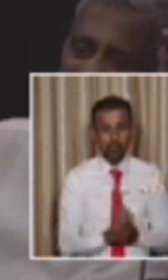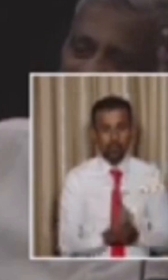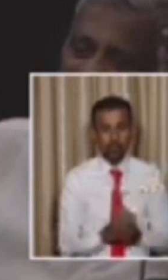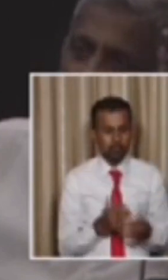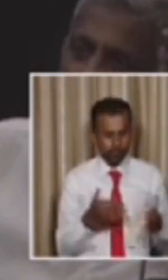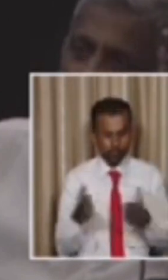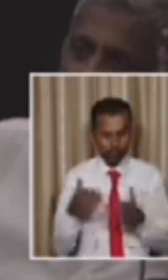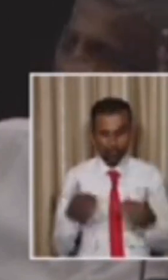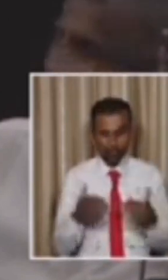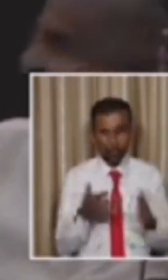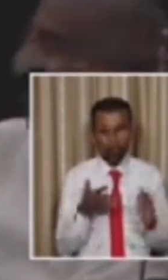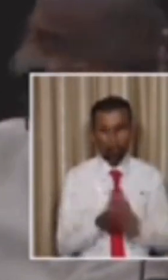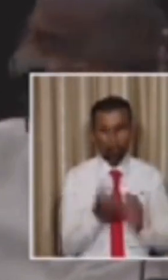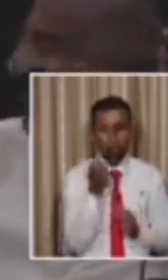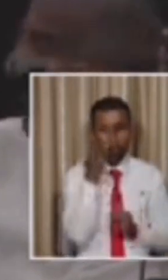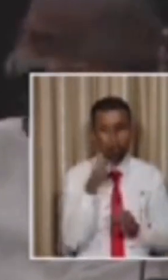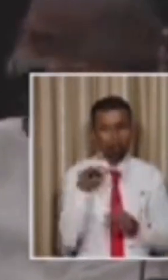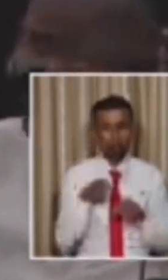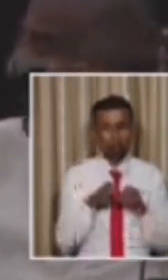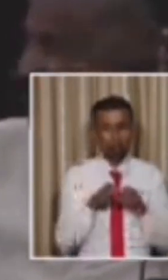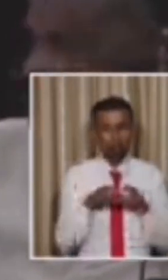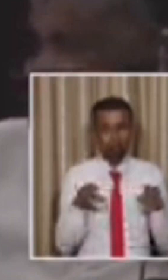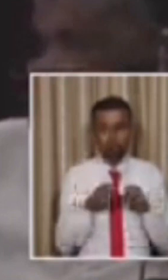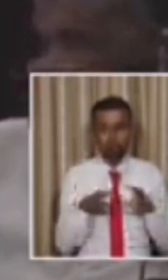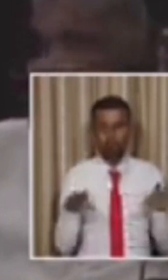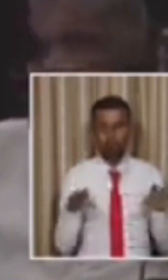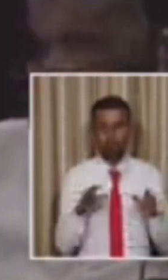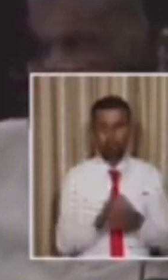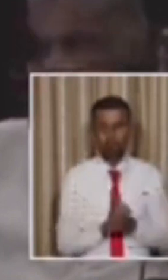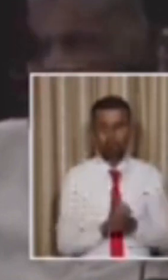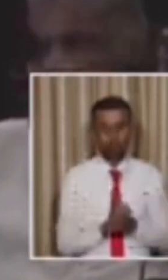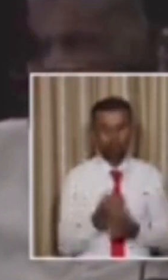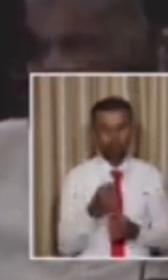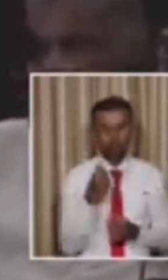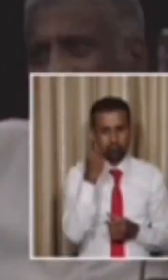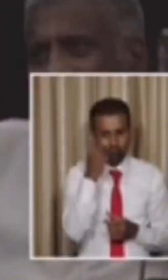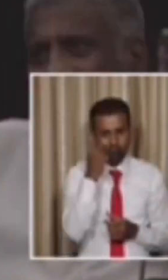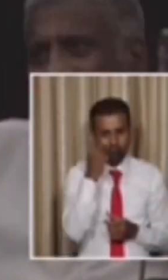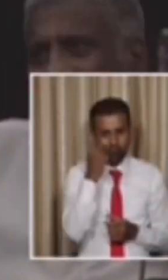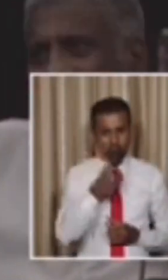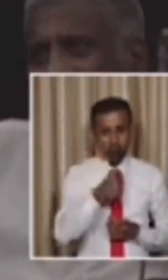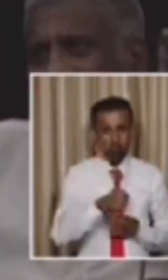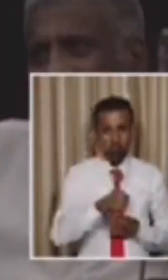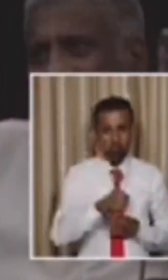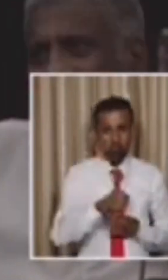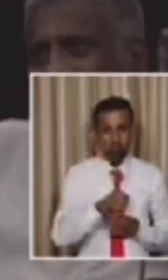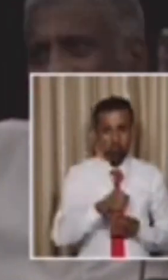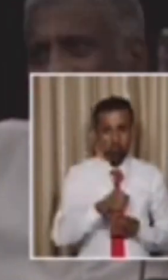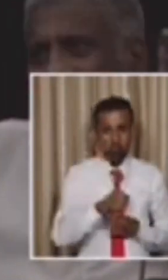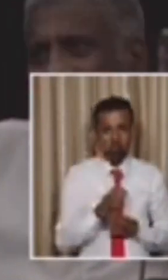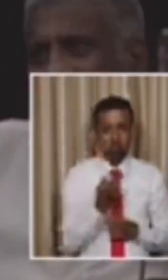විවිධ වැරදි මත සමාජය තුල සංසරණය වෙනවා. ඒක නිසා මම කල්පනා කළා රජයේ ගිණුම් පිළිබඳ කාරක